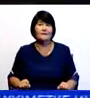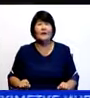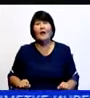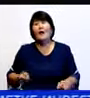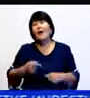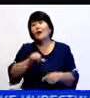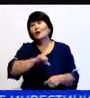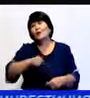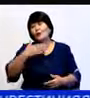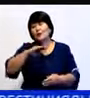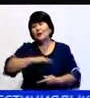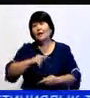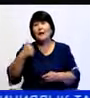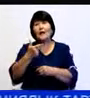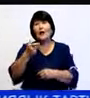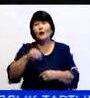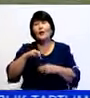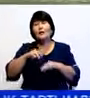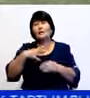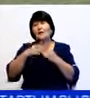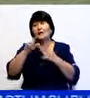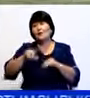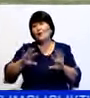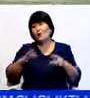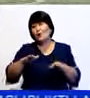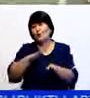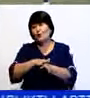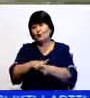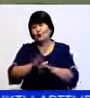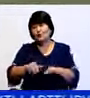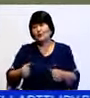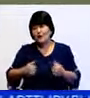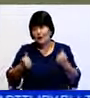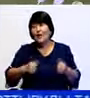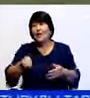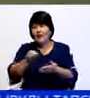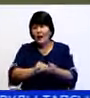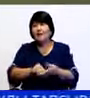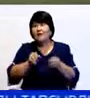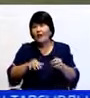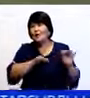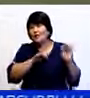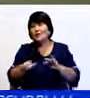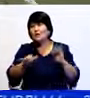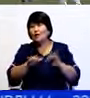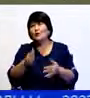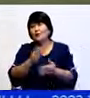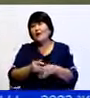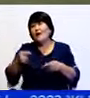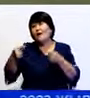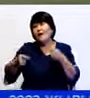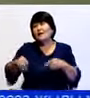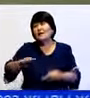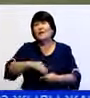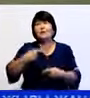Ал өз қақпасына алғаш болып гол жіберіп алған жерлестеріміз олқылықтың орнын толтыруды көздеді. Қайта-қайта қауіпті қарымта шабуылдар жасап, қарсыластар